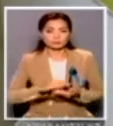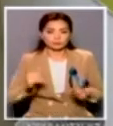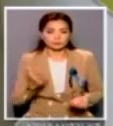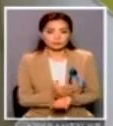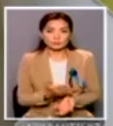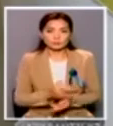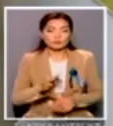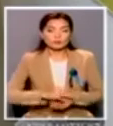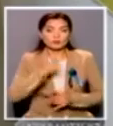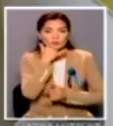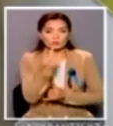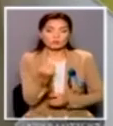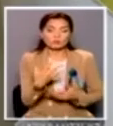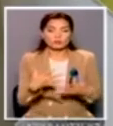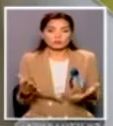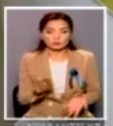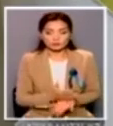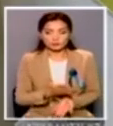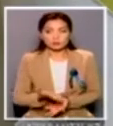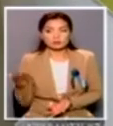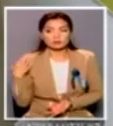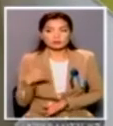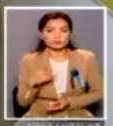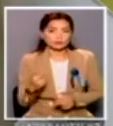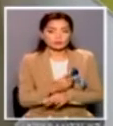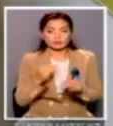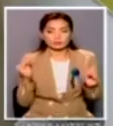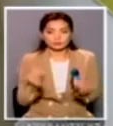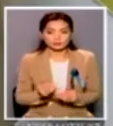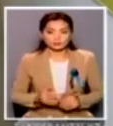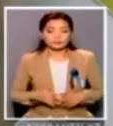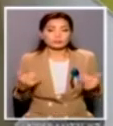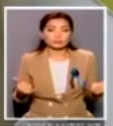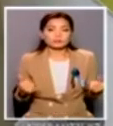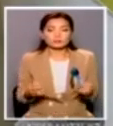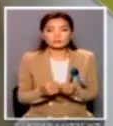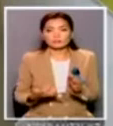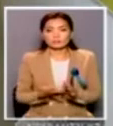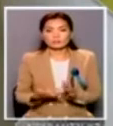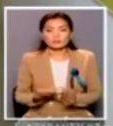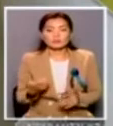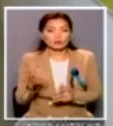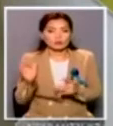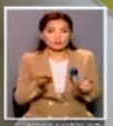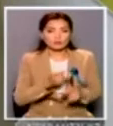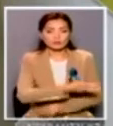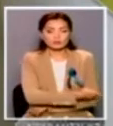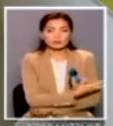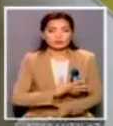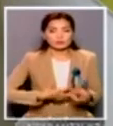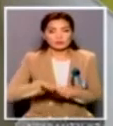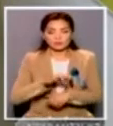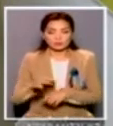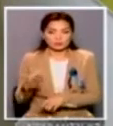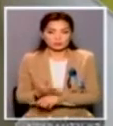то звонки поступают еще больше. Раньше было вдвое меньше. Сейчас наблюдается нехватка транспорта. Врачи и фельдшеры